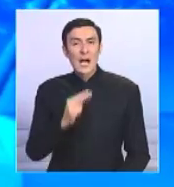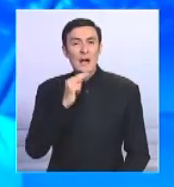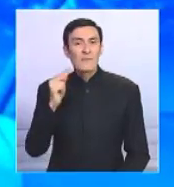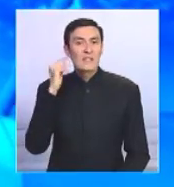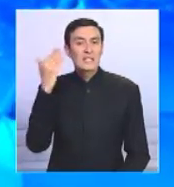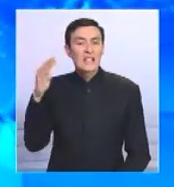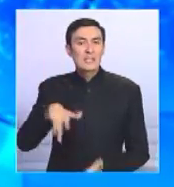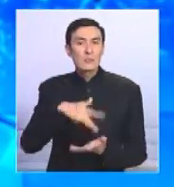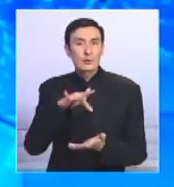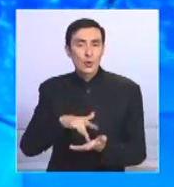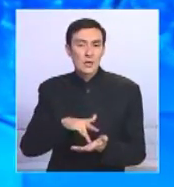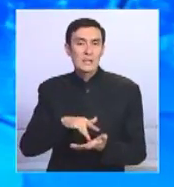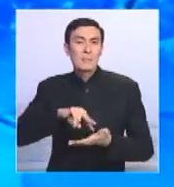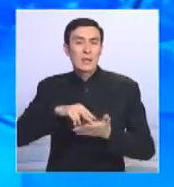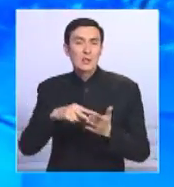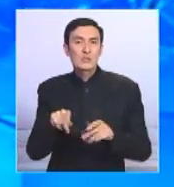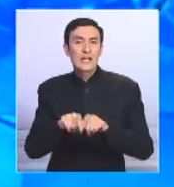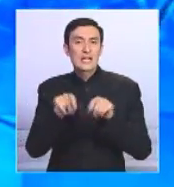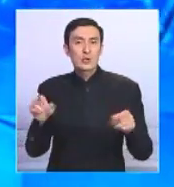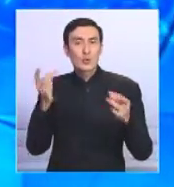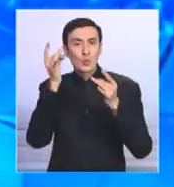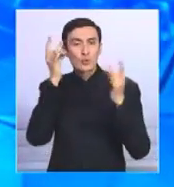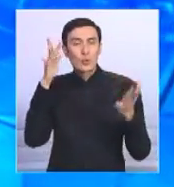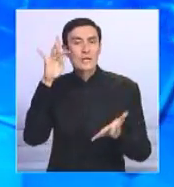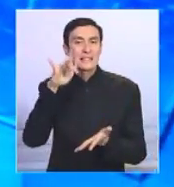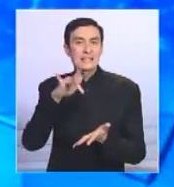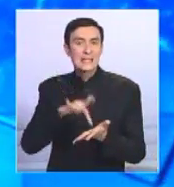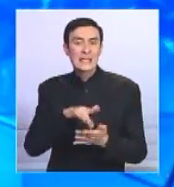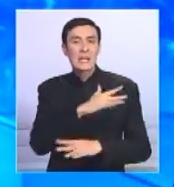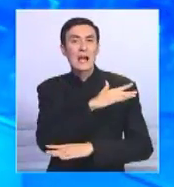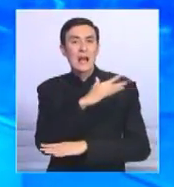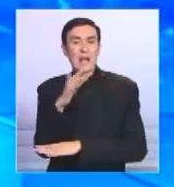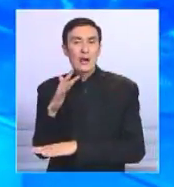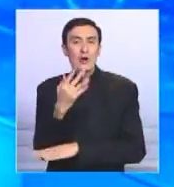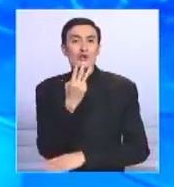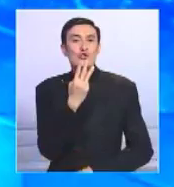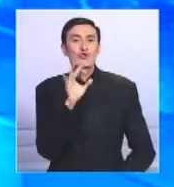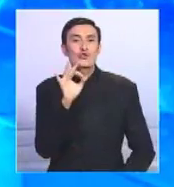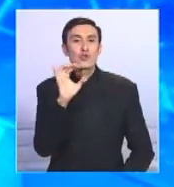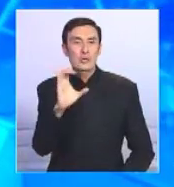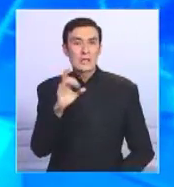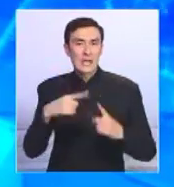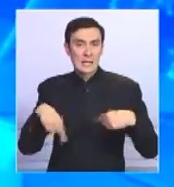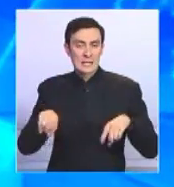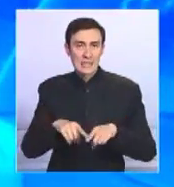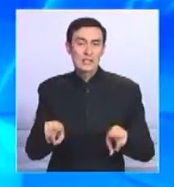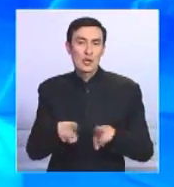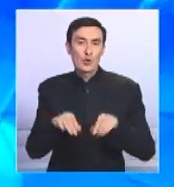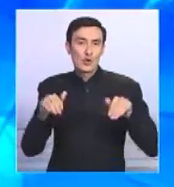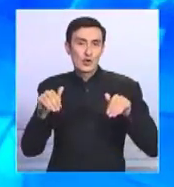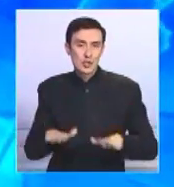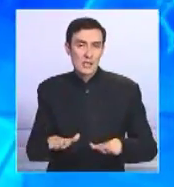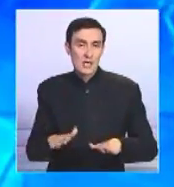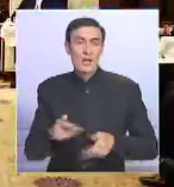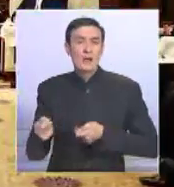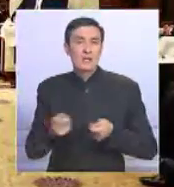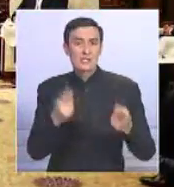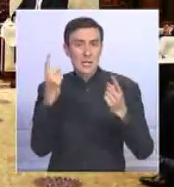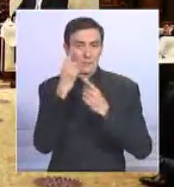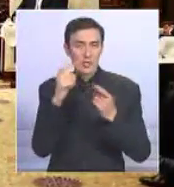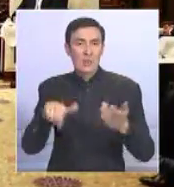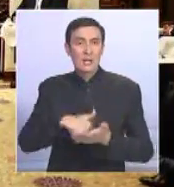А в китайском Куньмине планируют открыть культурный центр и аллею Шанхайской организации сотрудничества. О таком решении властей города